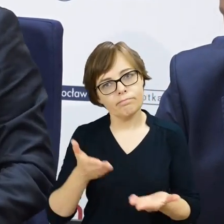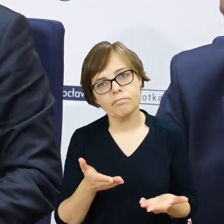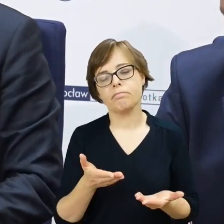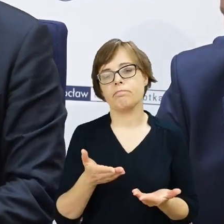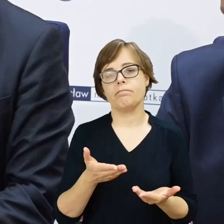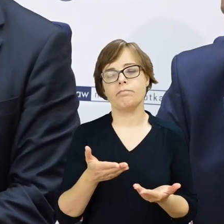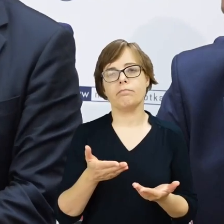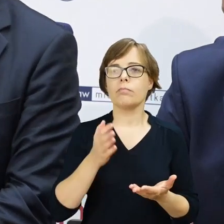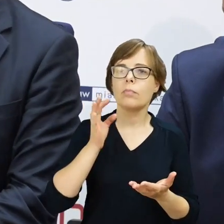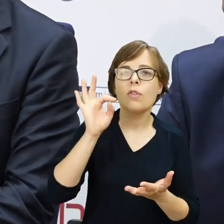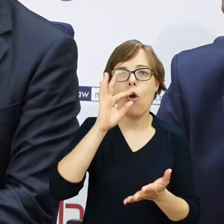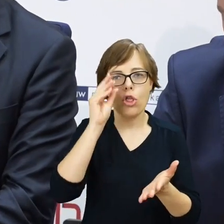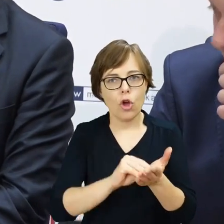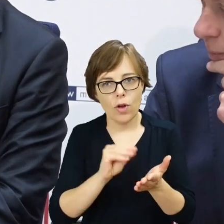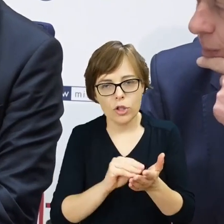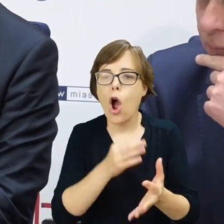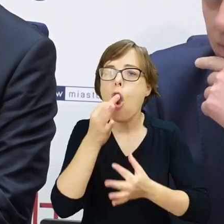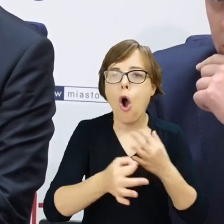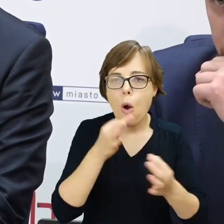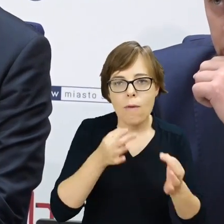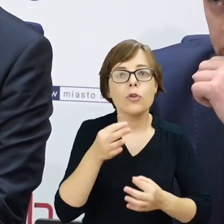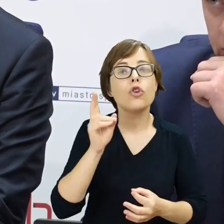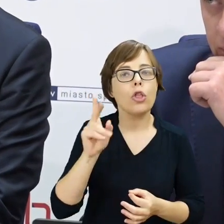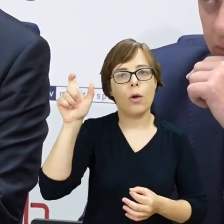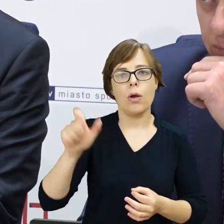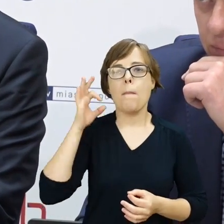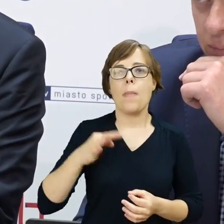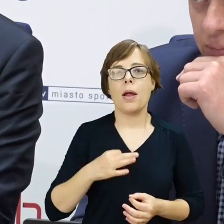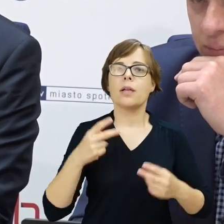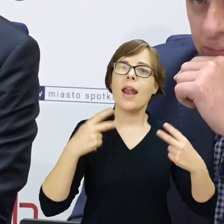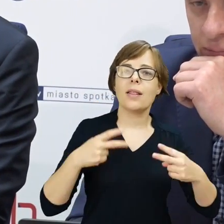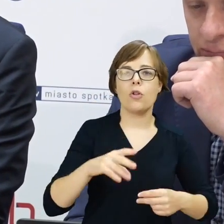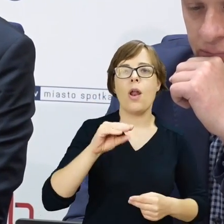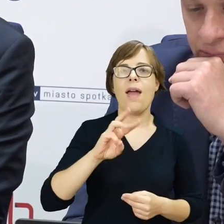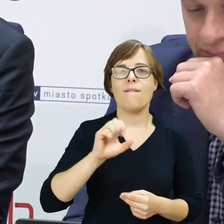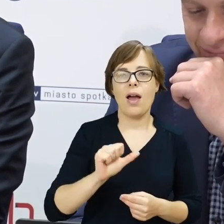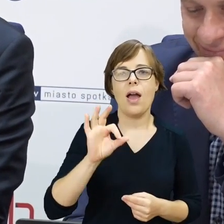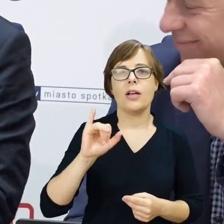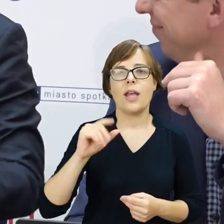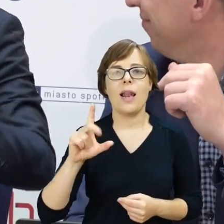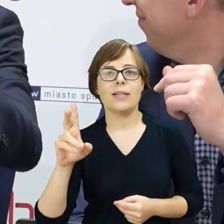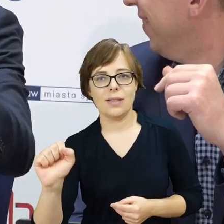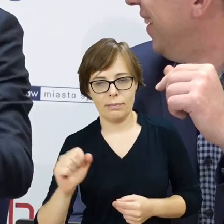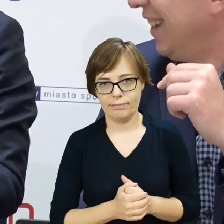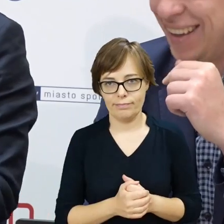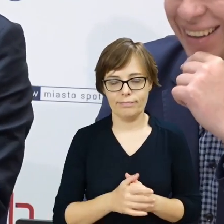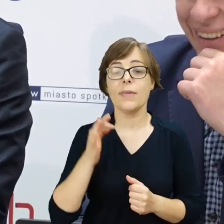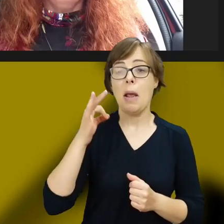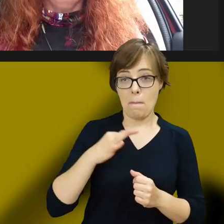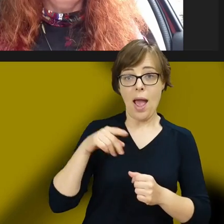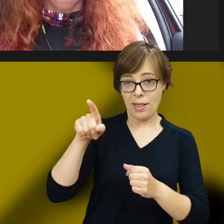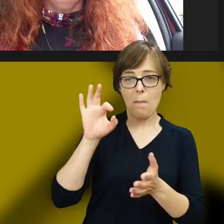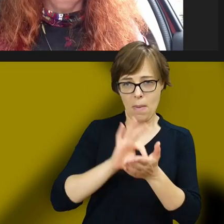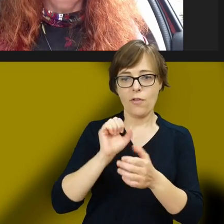tymi doświadczeniami z panią redaktor Ewą Siedlecką. Czy pani redaktor jest z nami? Wierzę, że jest, natomiast na podglądzie